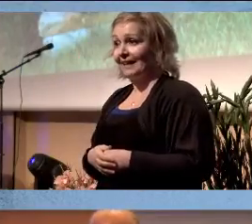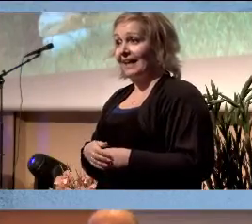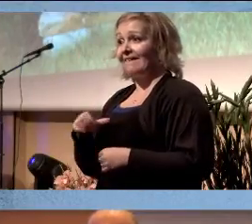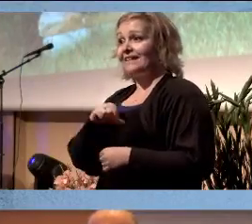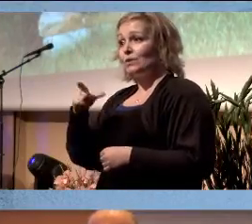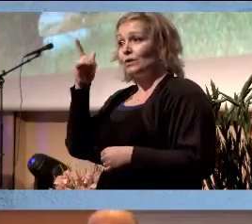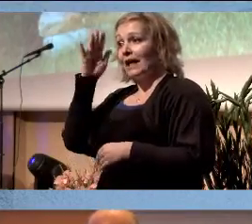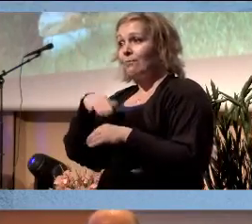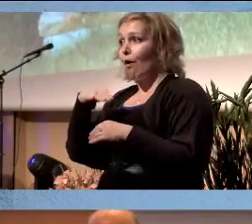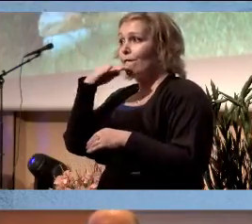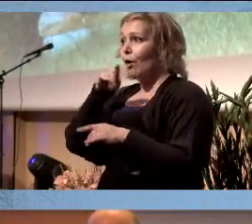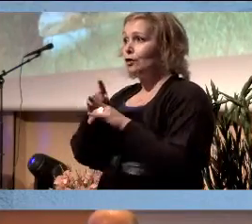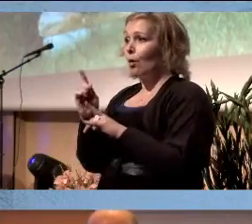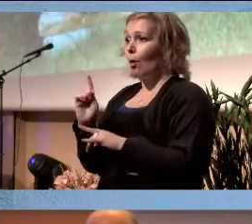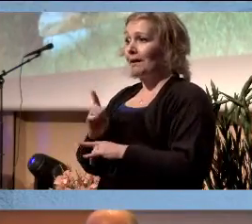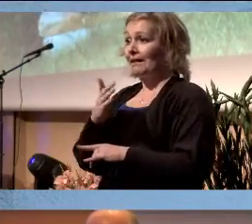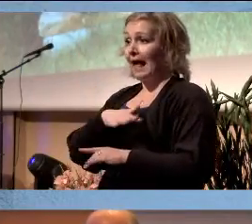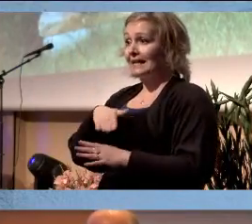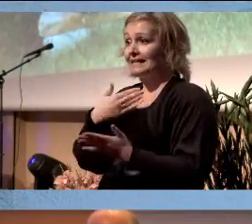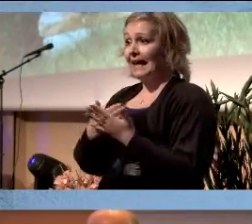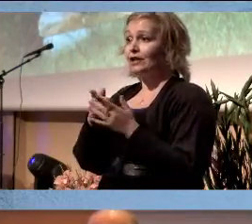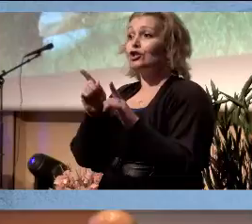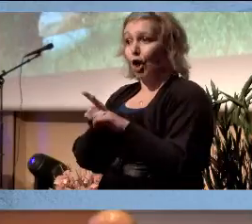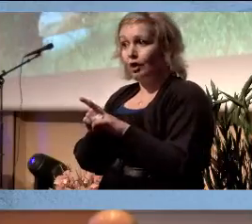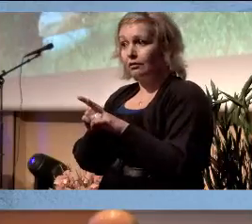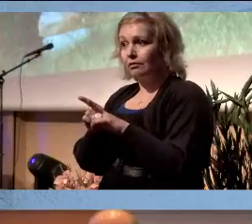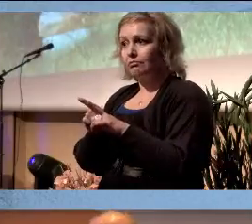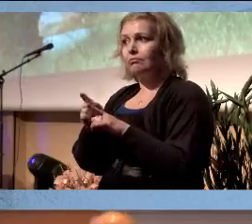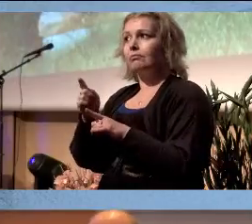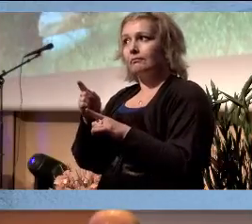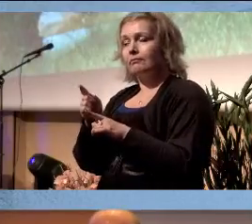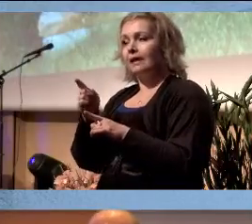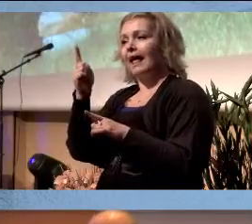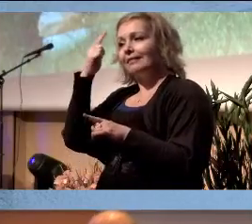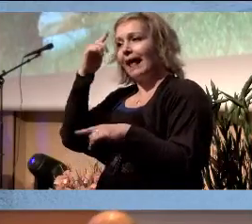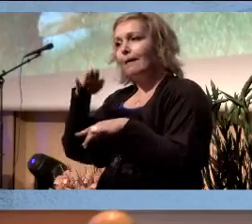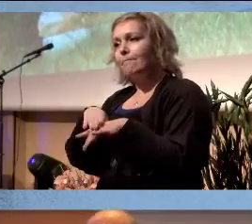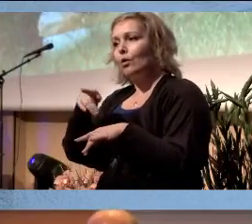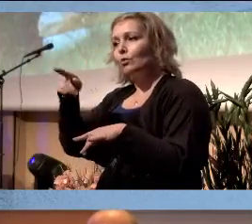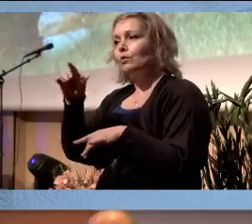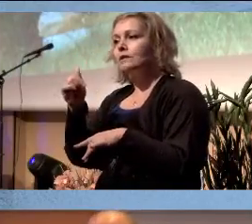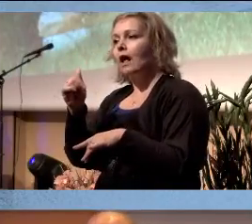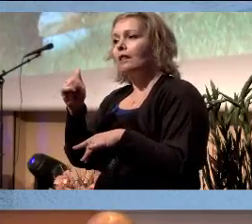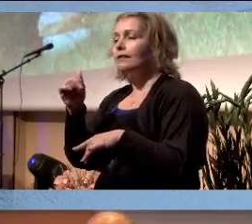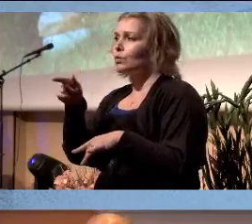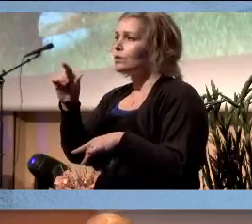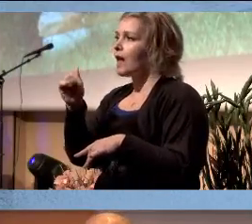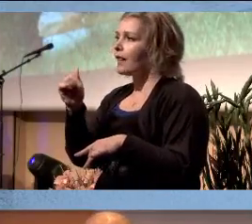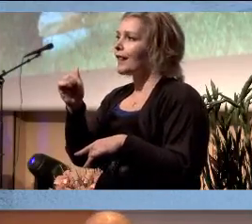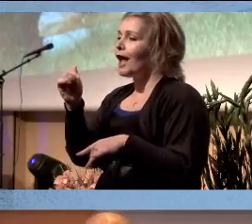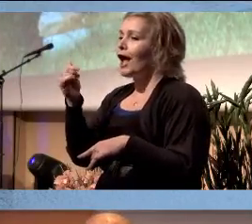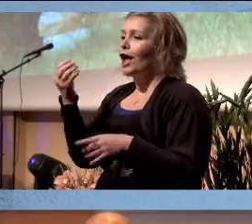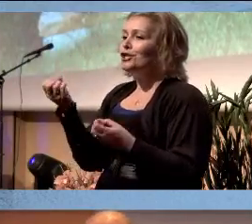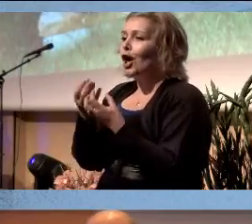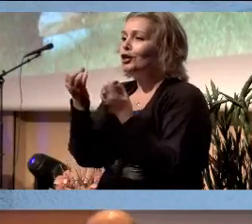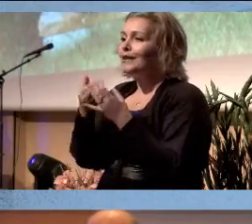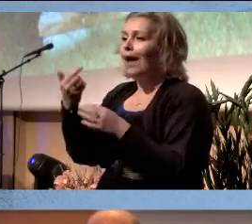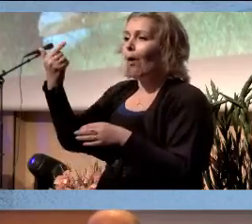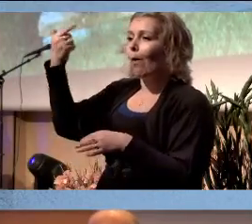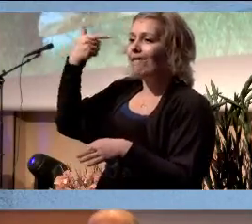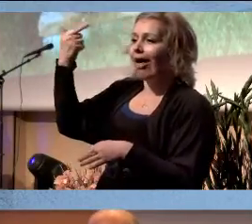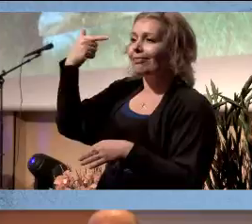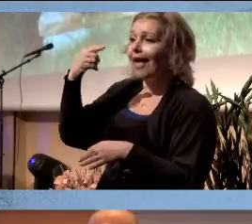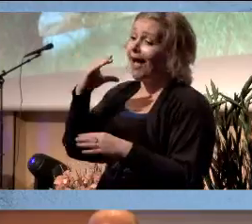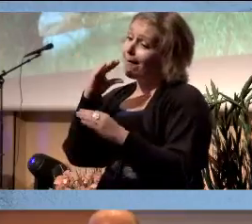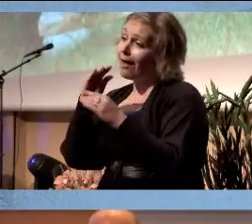Hvis du tenker på folk som kommer inn i helsetjenesten på den måten, så tenk på at du skal gjødsle og vanne.